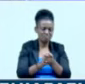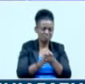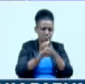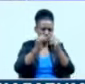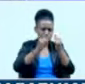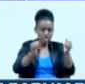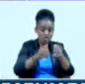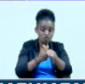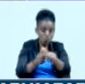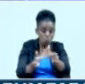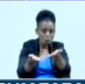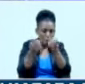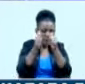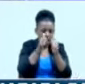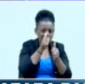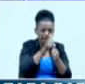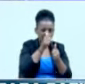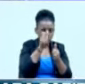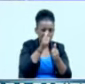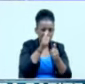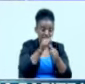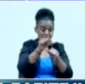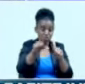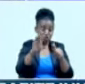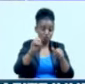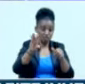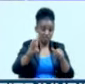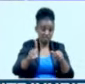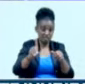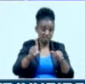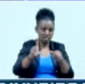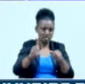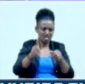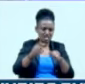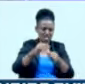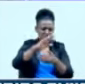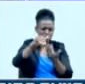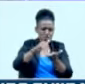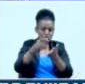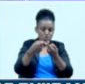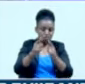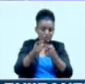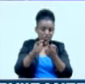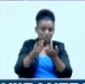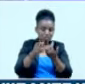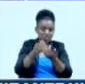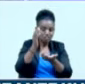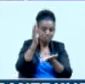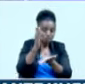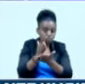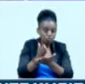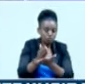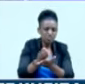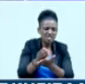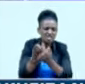kunoza no gukurikirana neza iki cyorezo no guhuza hamwe inzego zitandukanye kwita mu kurwanya iki cyorezo ni